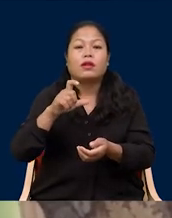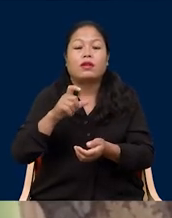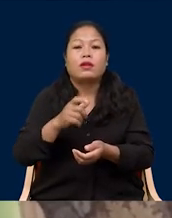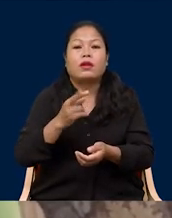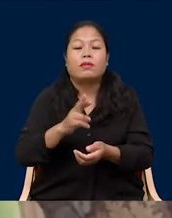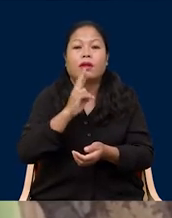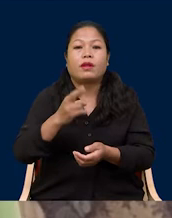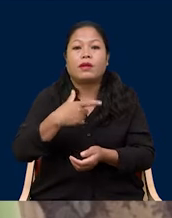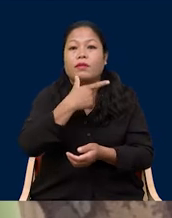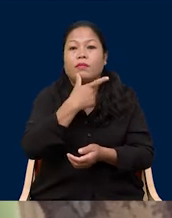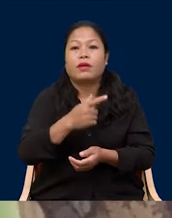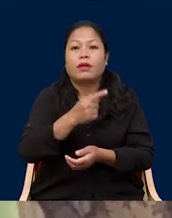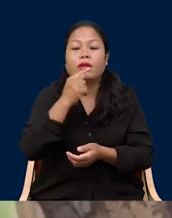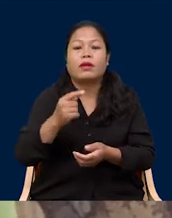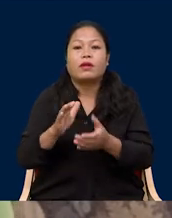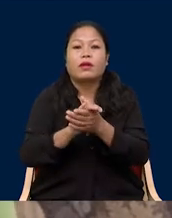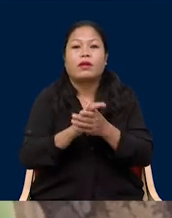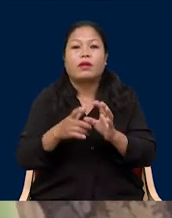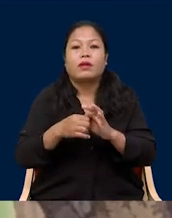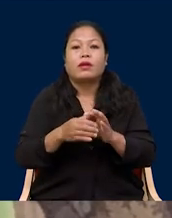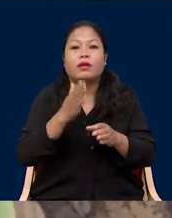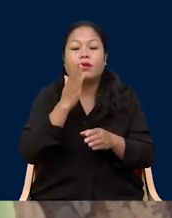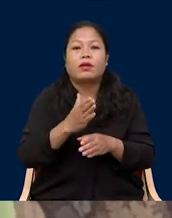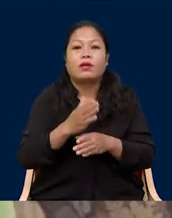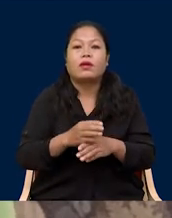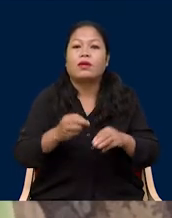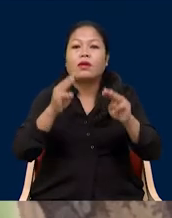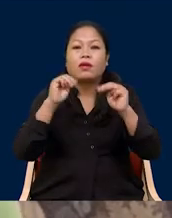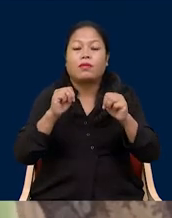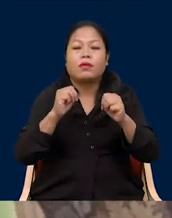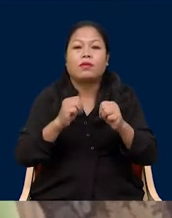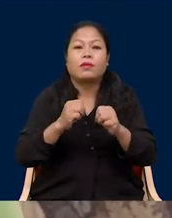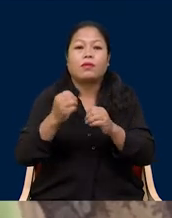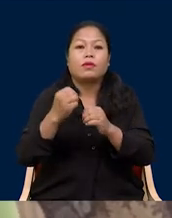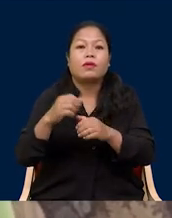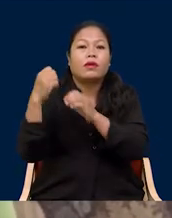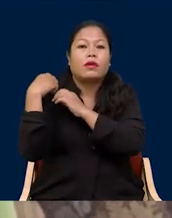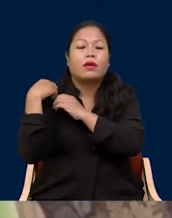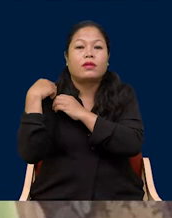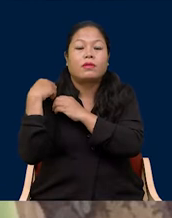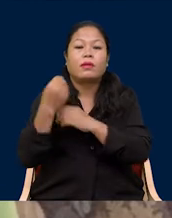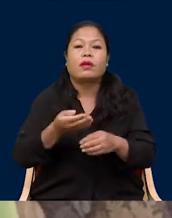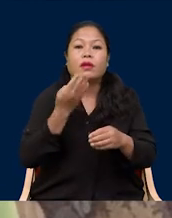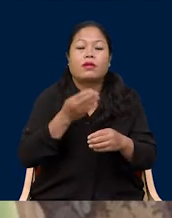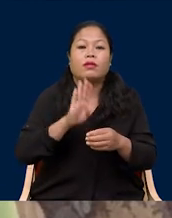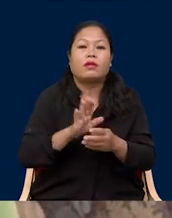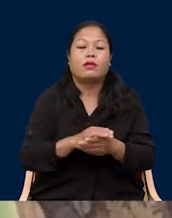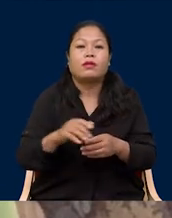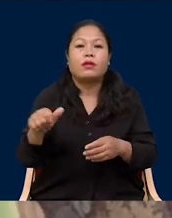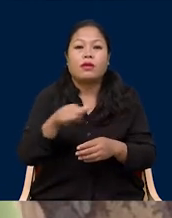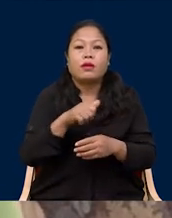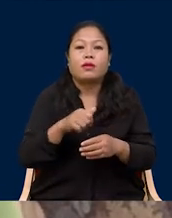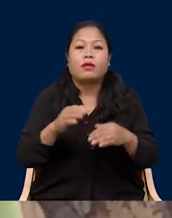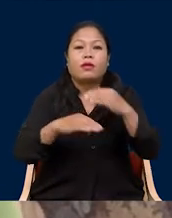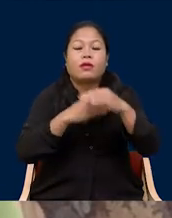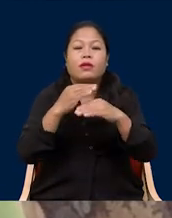बेलायत सरकारको जुन चाहिँ यो सहकारी छ यसको चाहिँ महत्त्वपूर्ण भूमिका रहिरहनेछ र यसमा चाहिँ